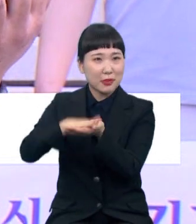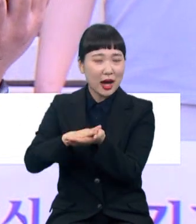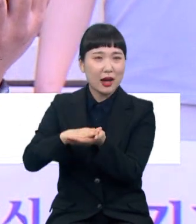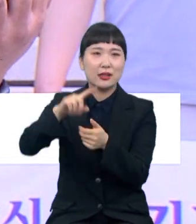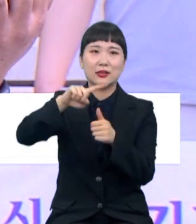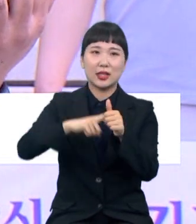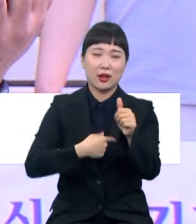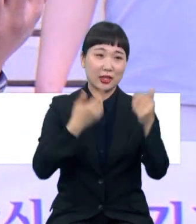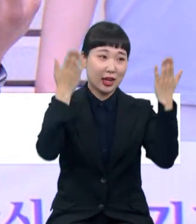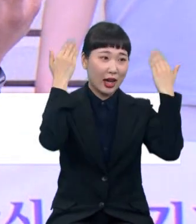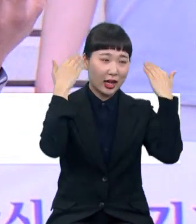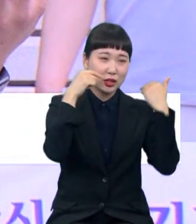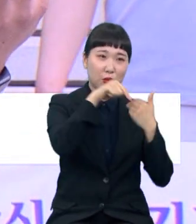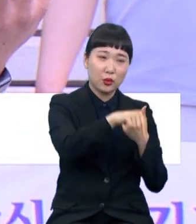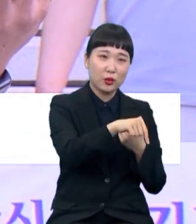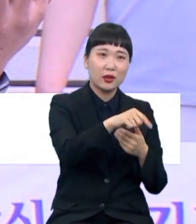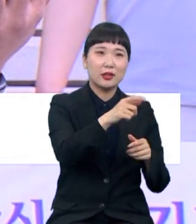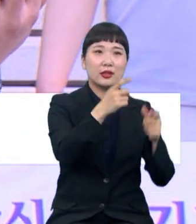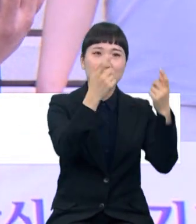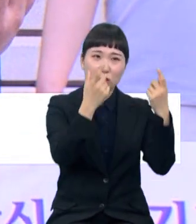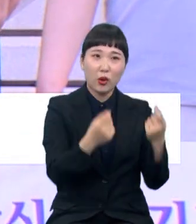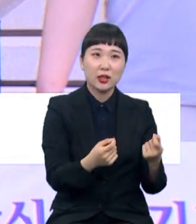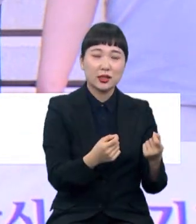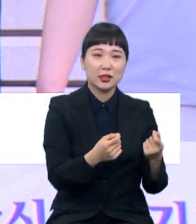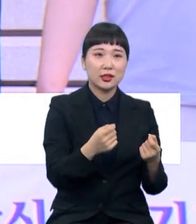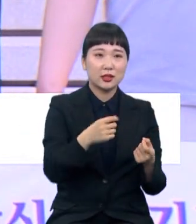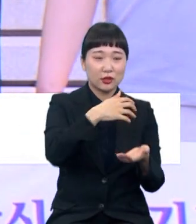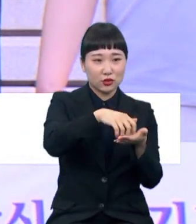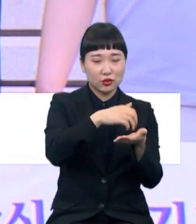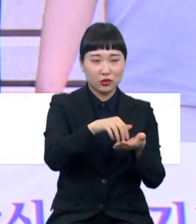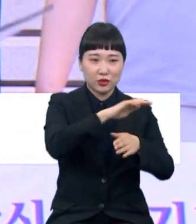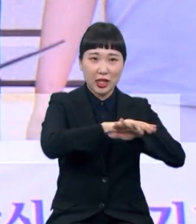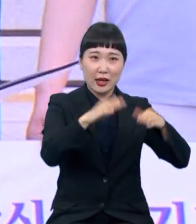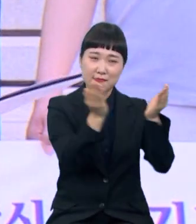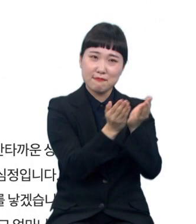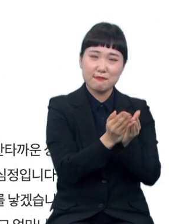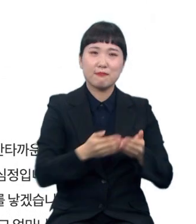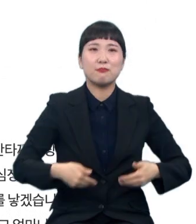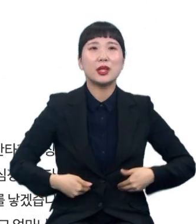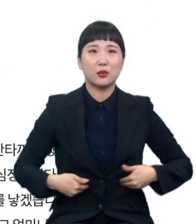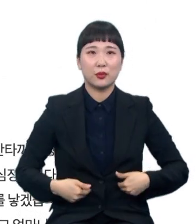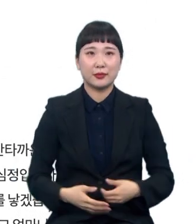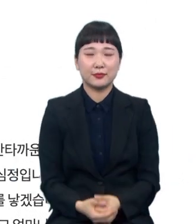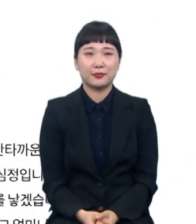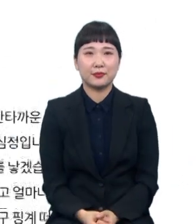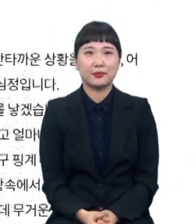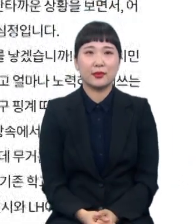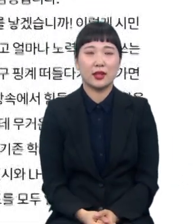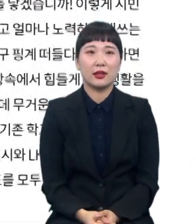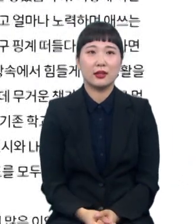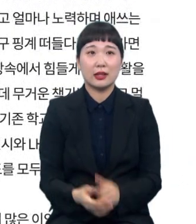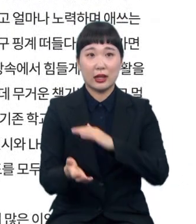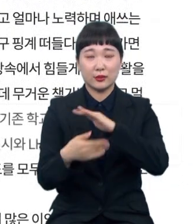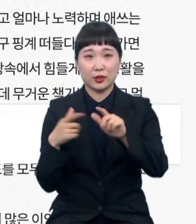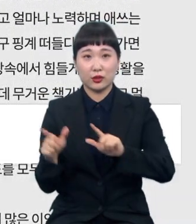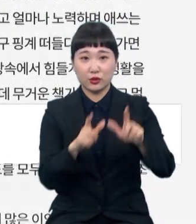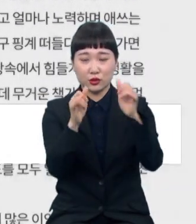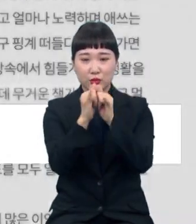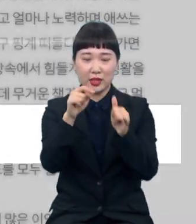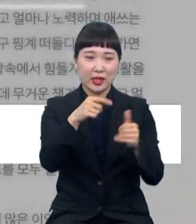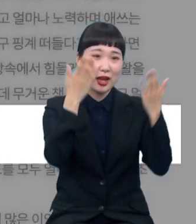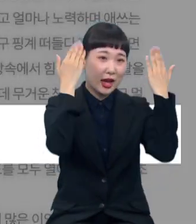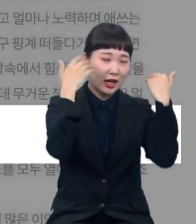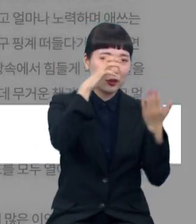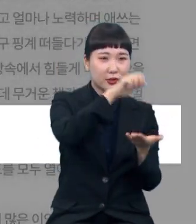확보 면적도 변경 이전으로 원활한 복원이 되어야 한다. 앞서 주민들은 학교 용지